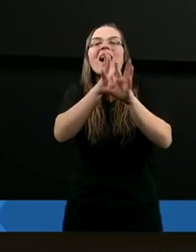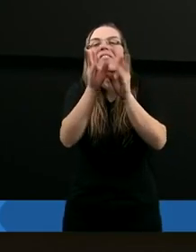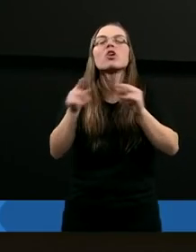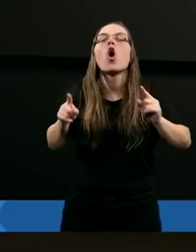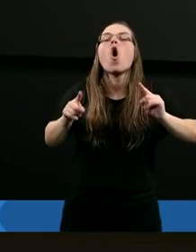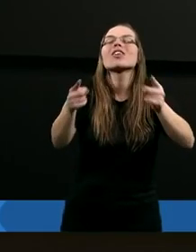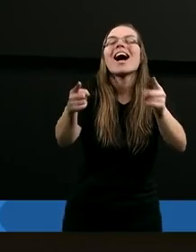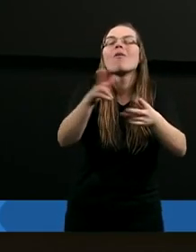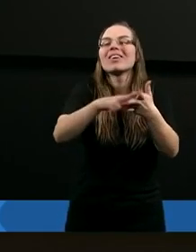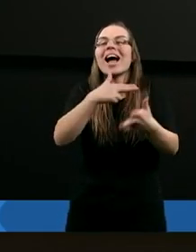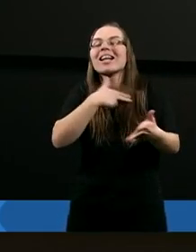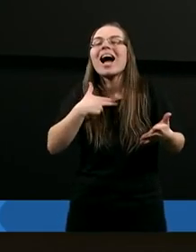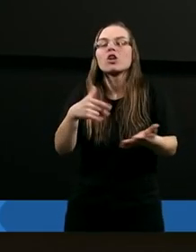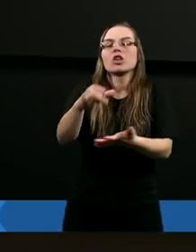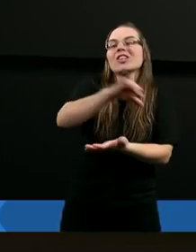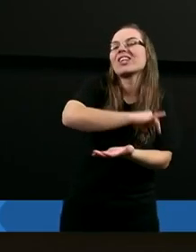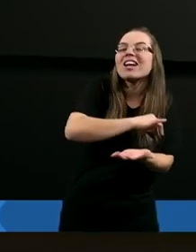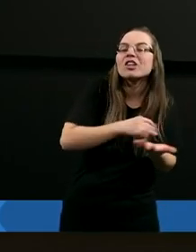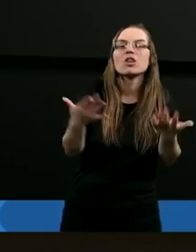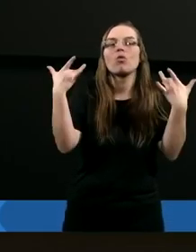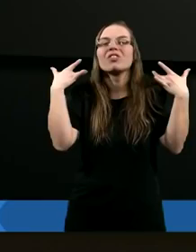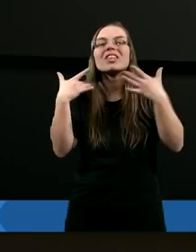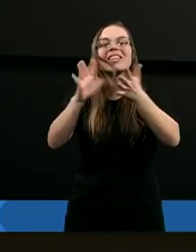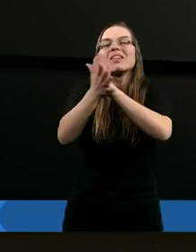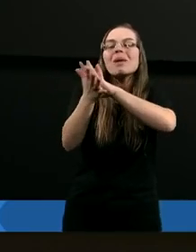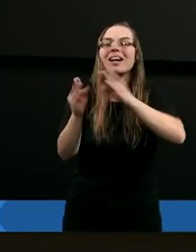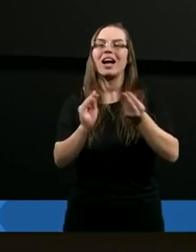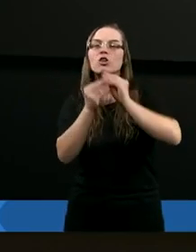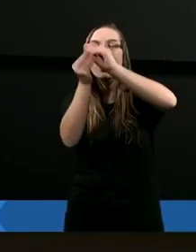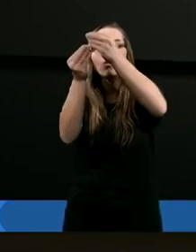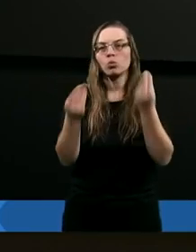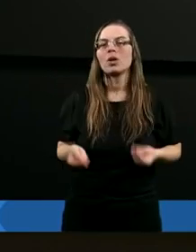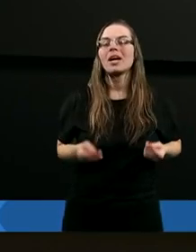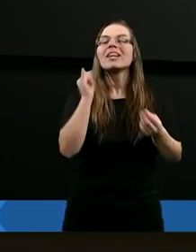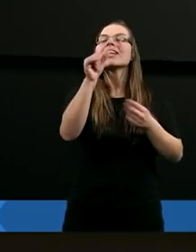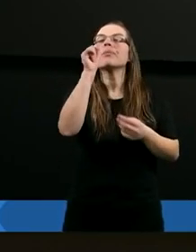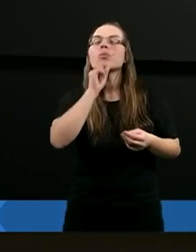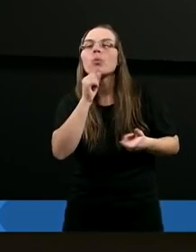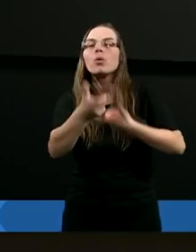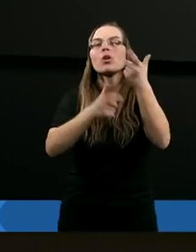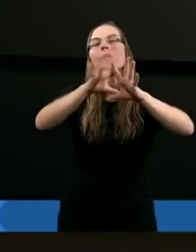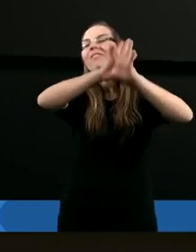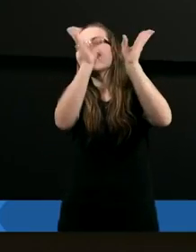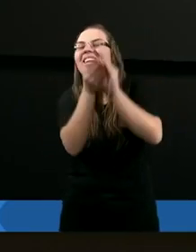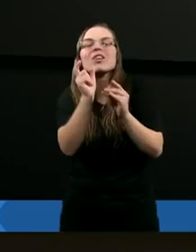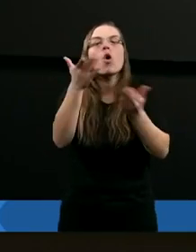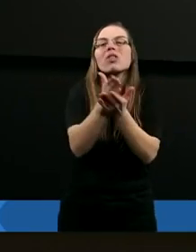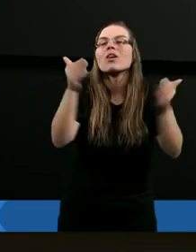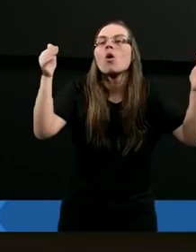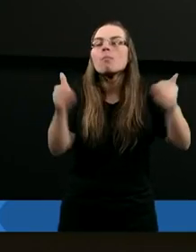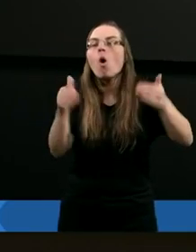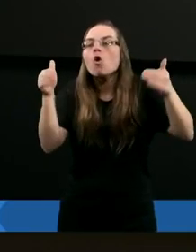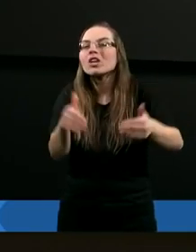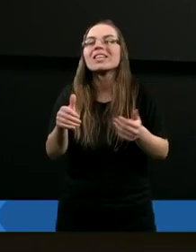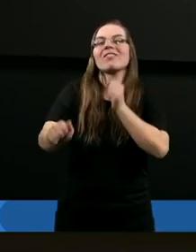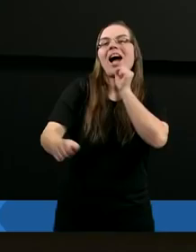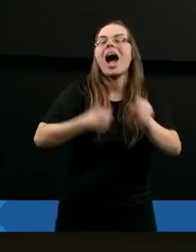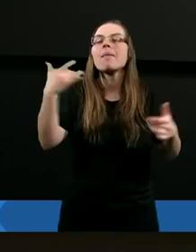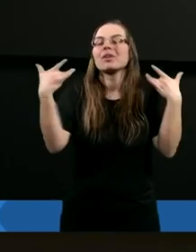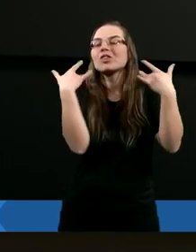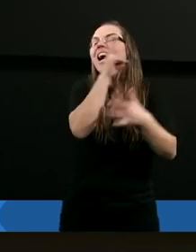Bóg oddziaływuje na grzeszników, zmienia i kształtuje i próbuje zrobić wszystko, co tylko możliwe, aby